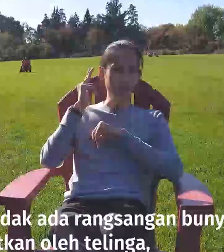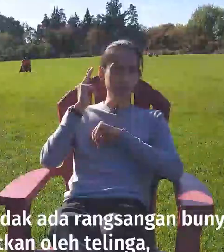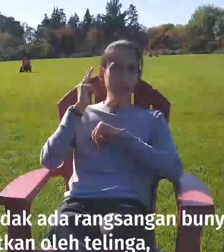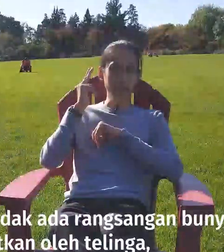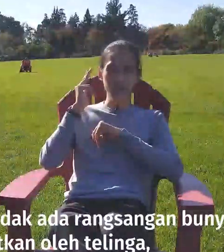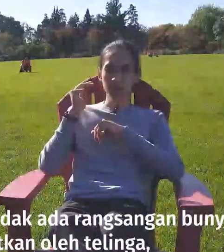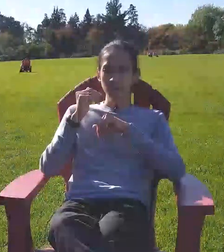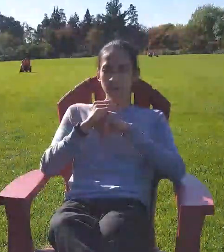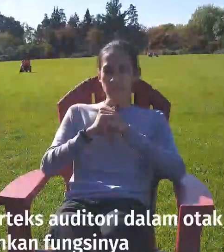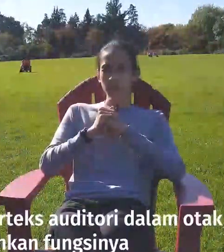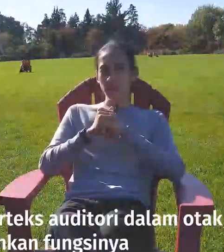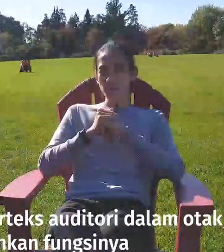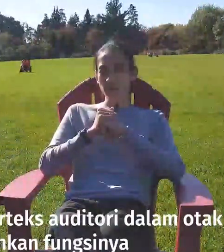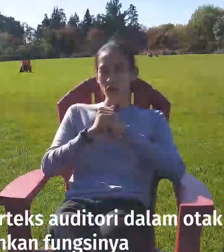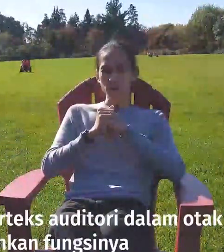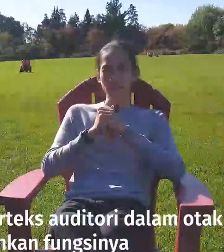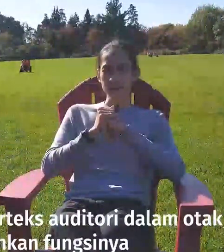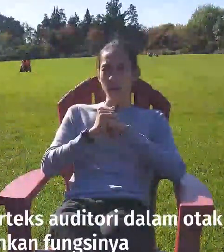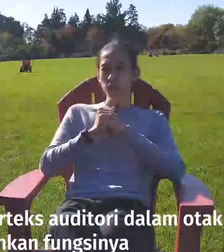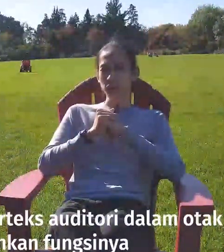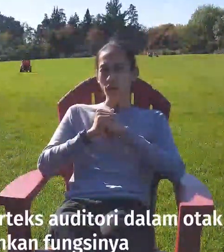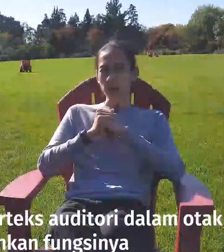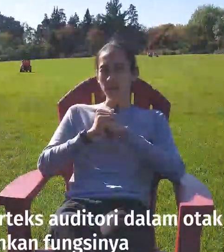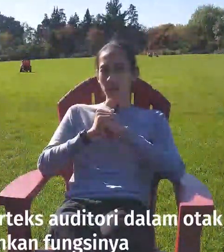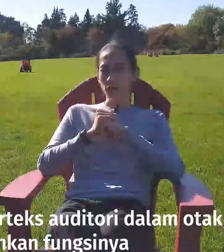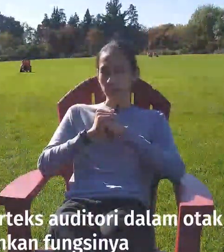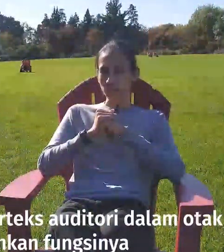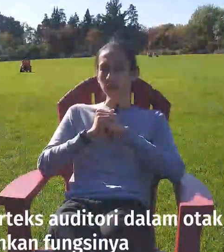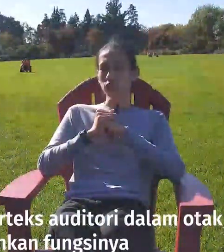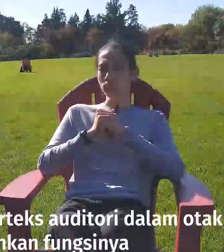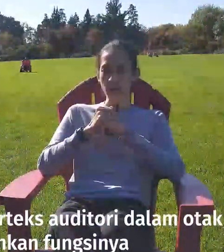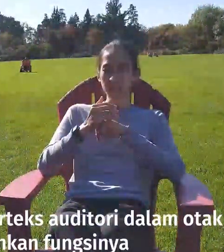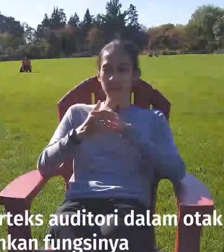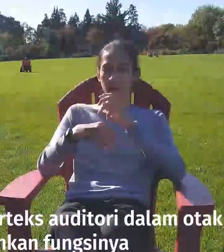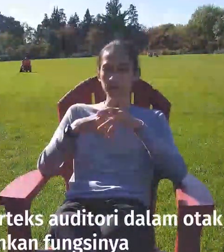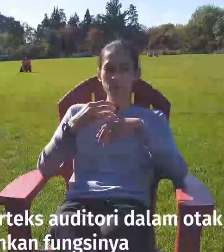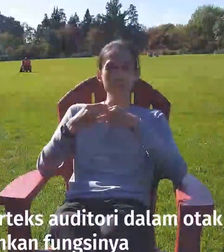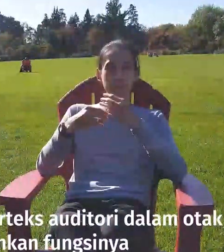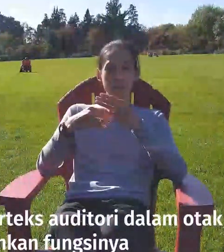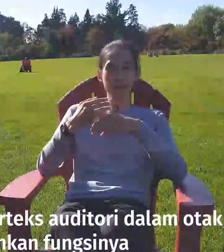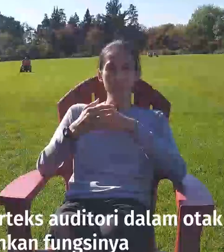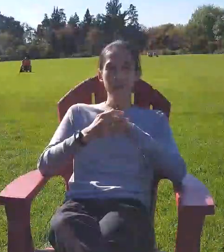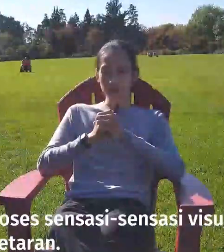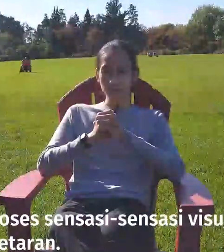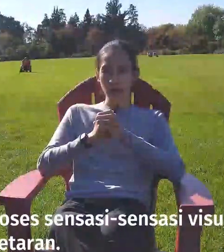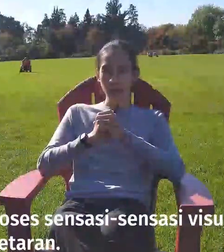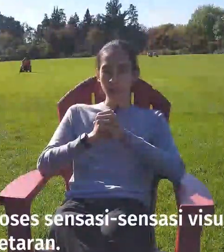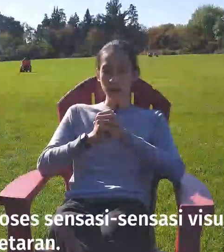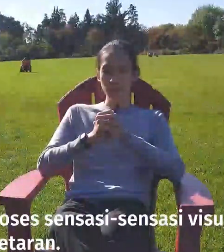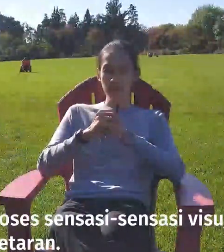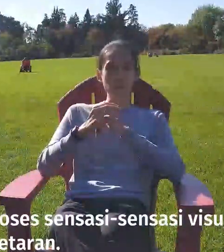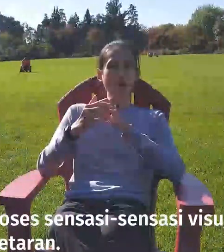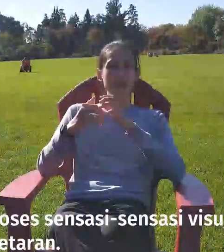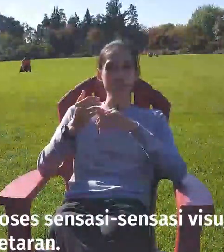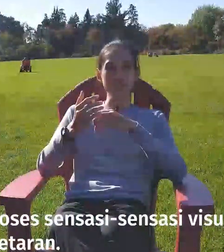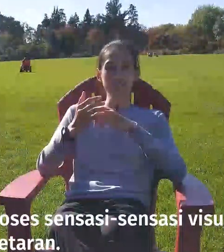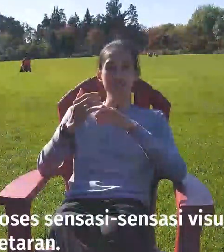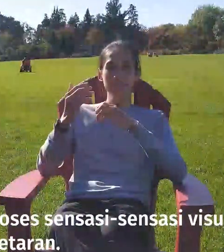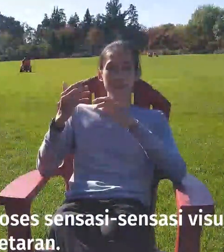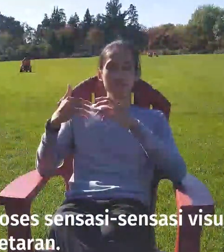didapatkan oleh telinga ternyata korex auditory dalam otak itu mengalihkan fungsinya sebagai